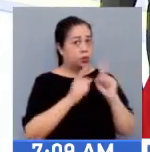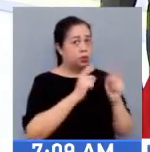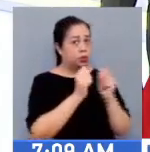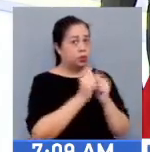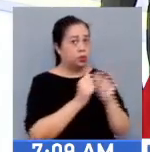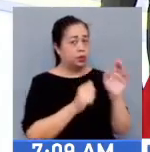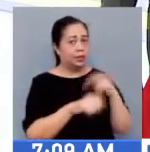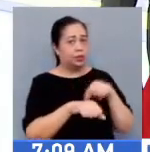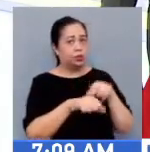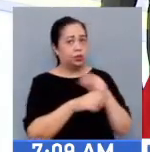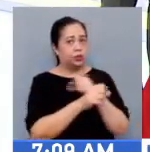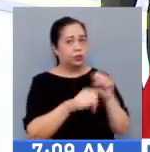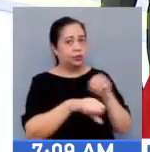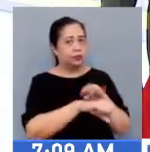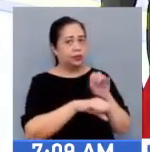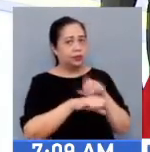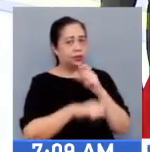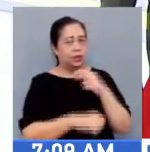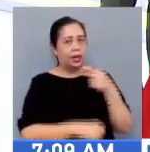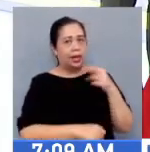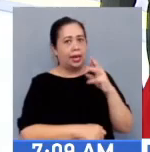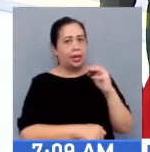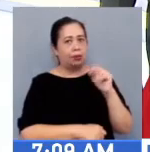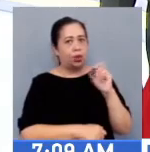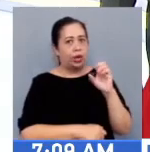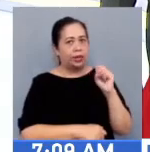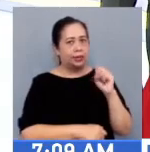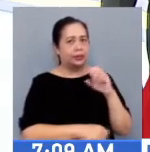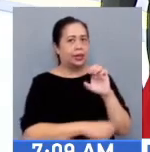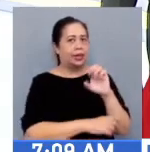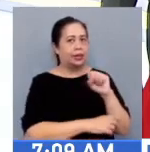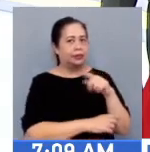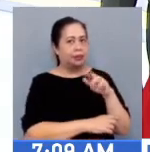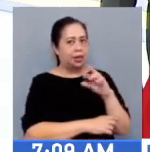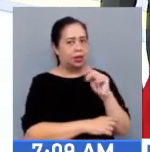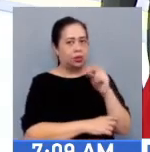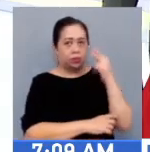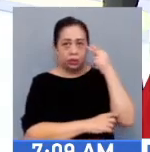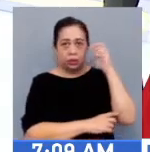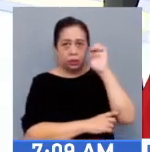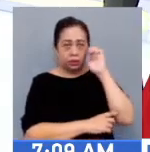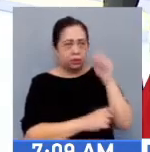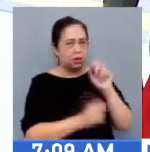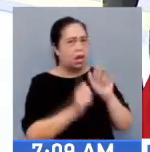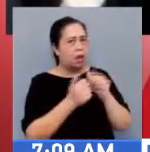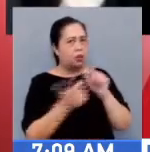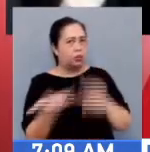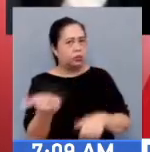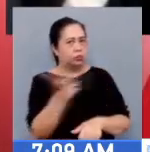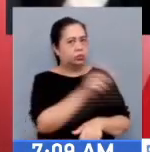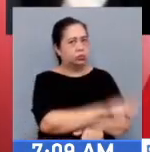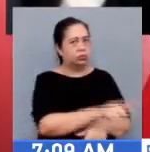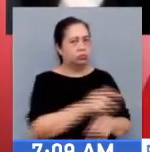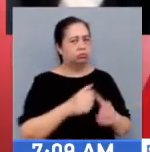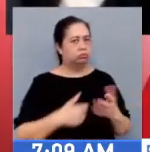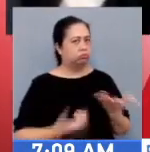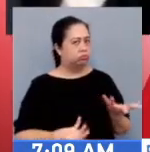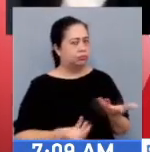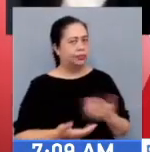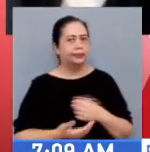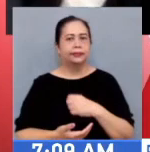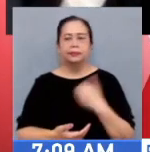Security Advisor, si Hermogenes Esperon, at kamusta ho ang magiging transition? Oh, not yet.